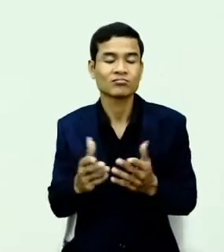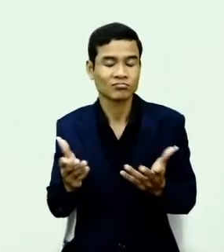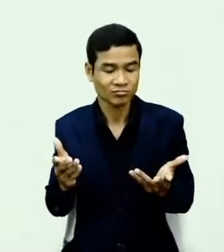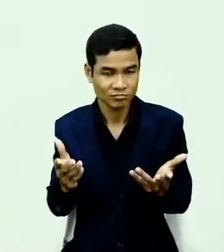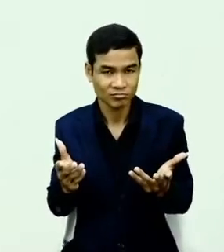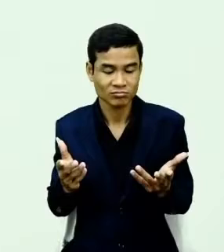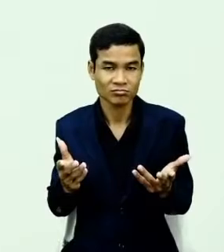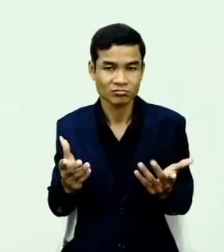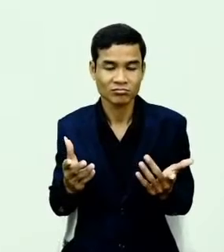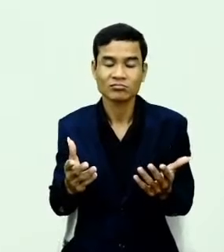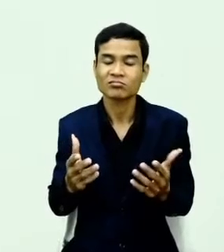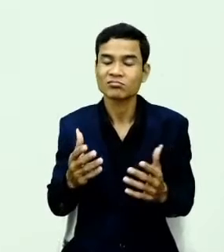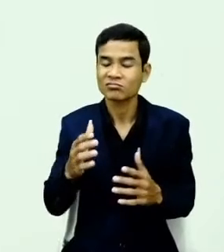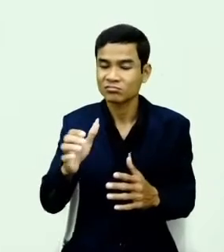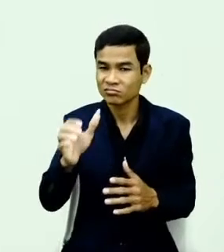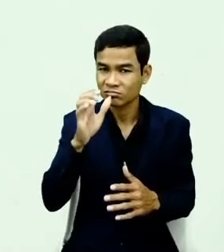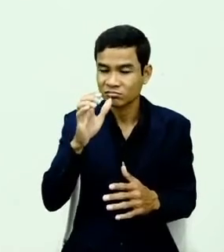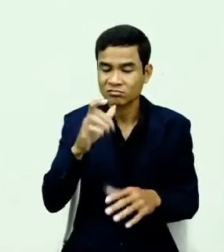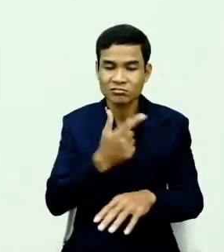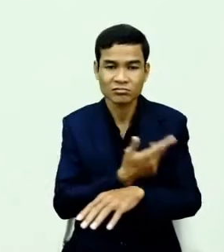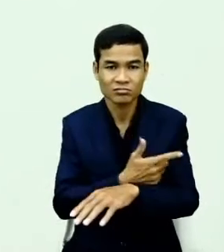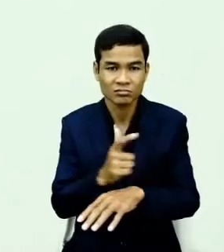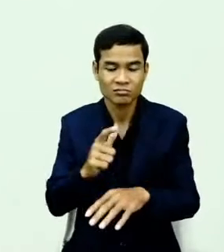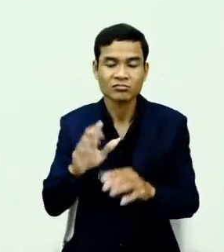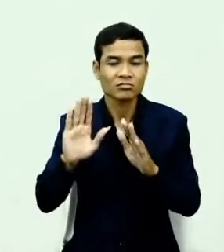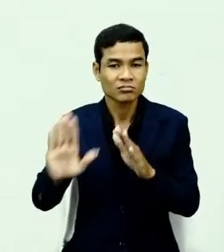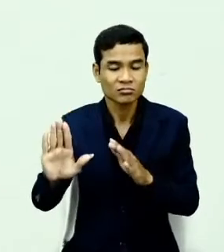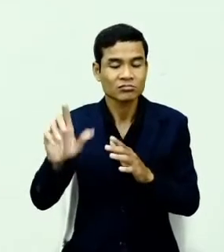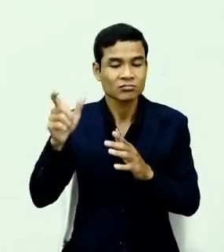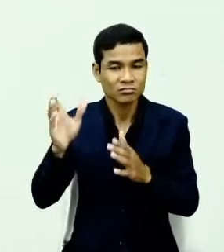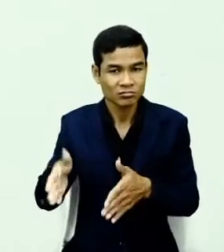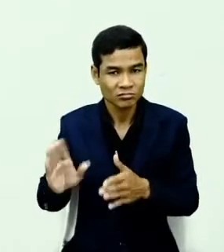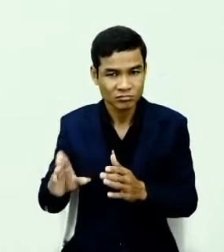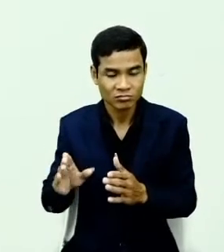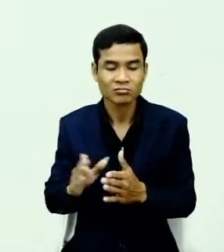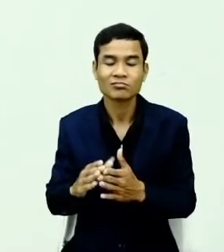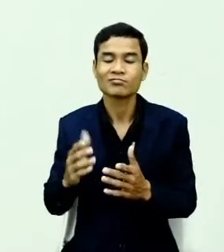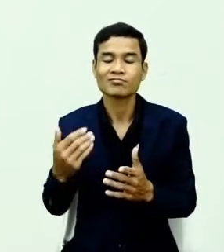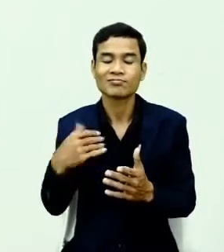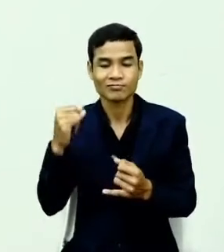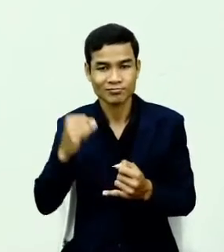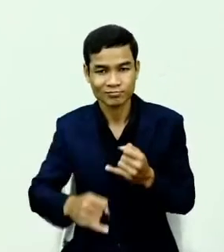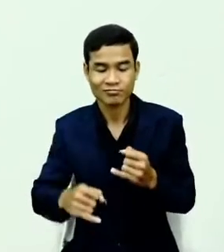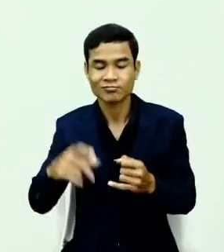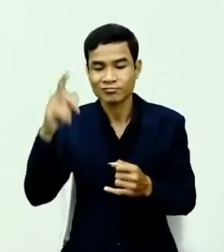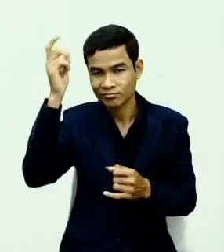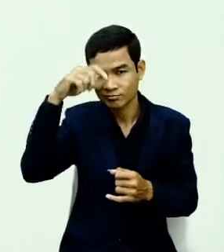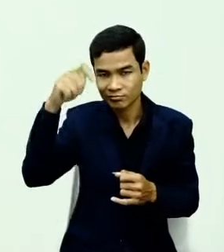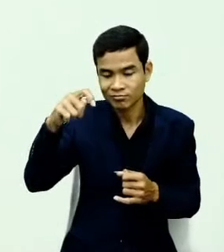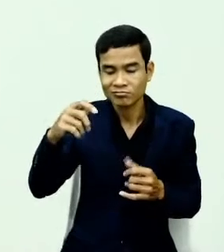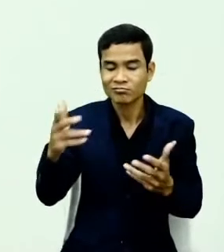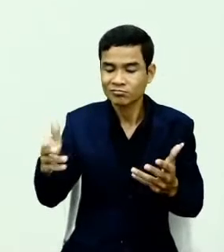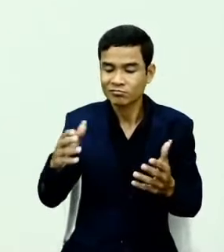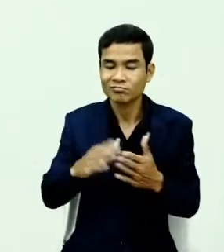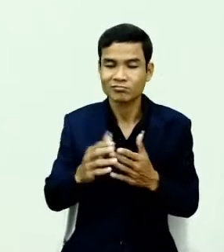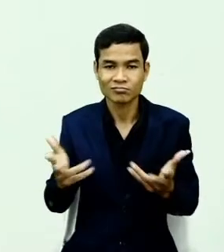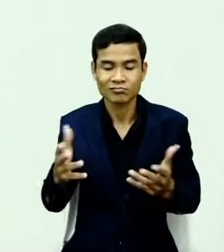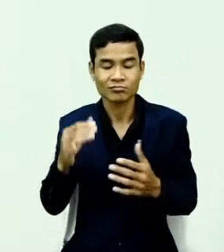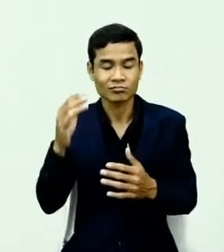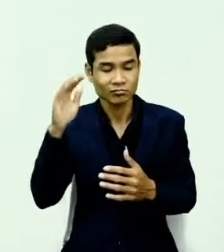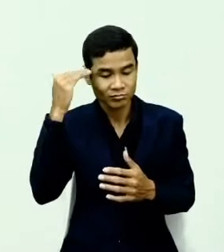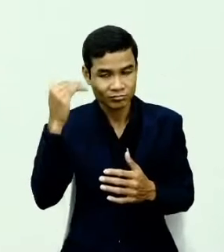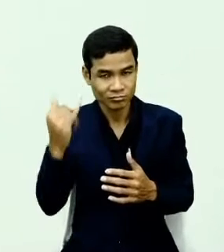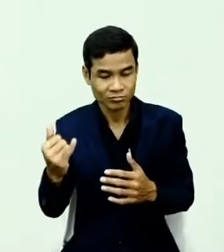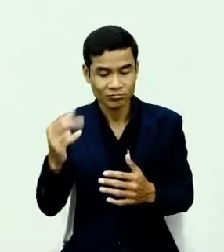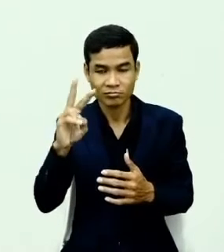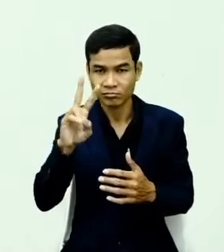មចាឆៃជីជីជារបស់អ្នកណាហើយតើចង់បញ្ចប់នៃសាច់រឿងរបស់យើងយ៉ាងណាដែរក្មេងប្រុសទាំង